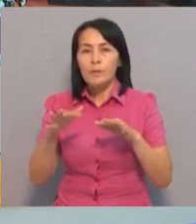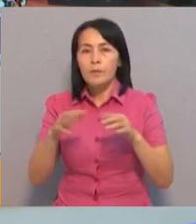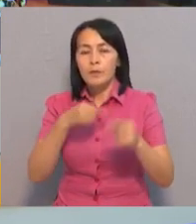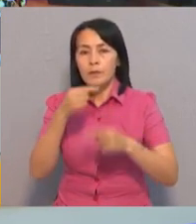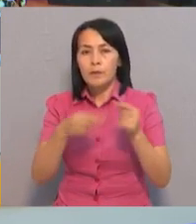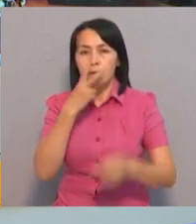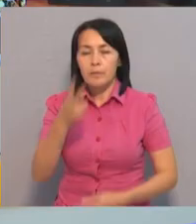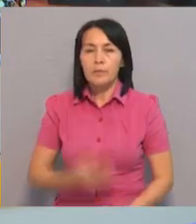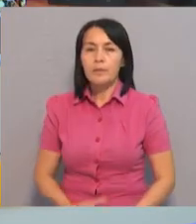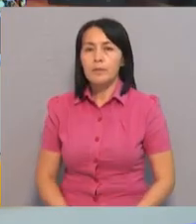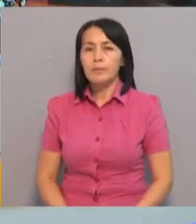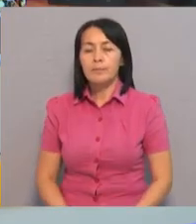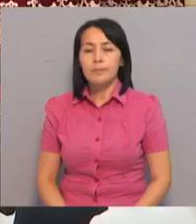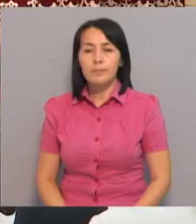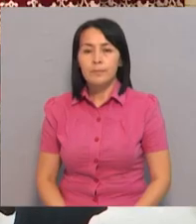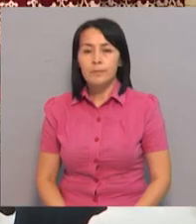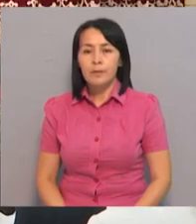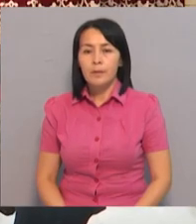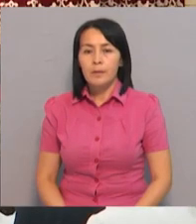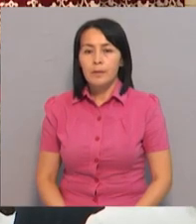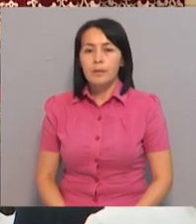тілшісі әңгімелейді.